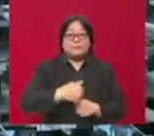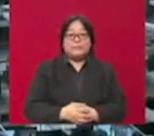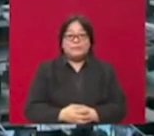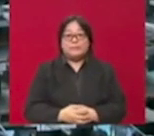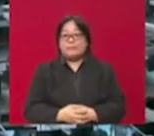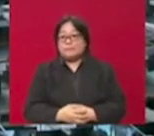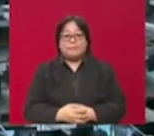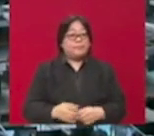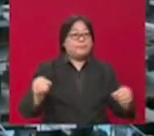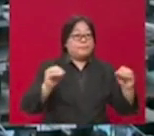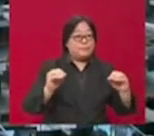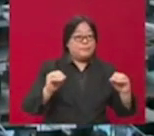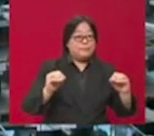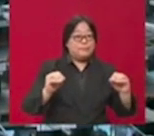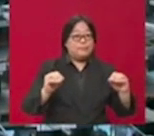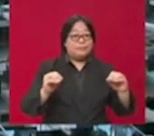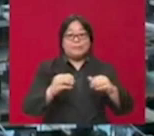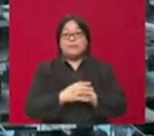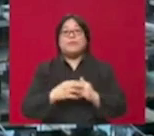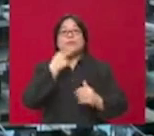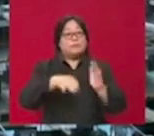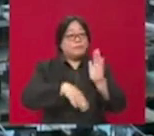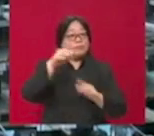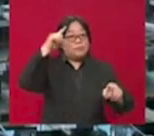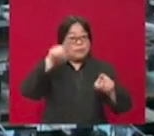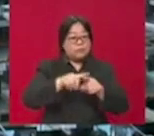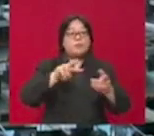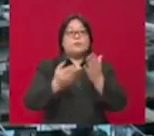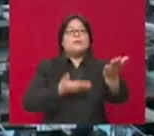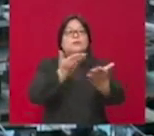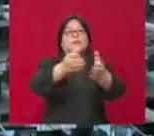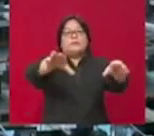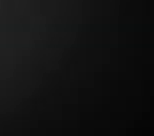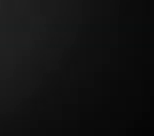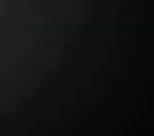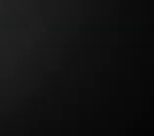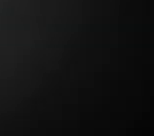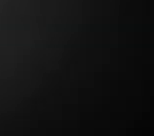Tak ada. Lebih suara bersetuju semuanya, maka usul disetujukan.